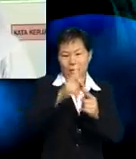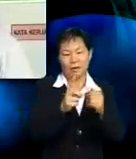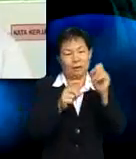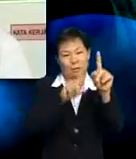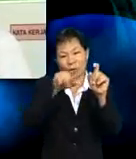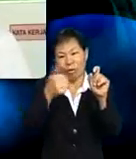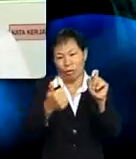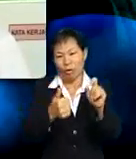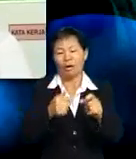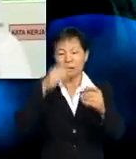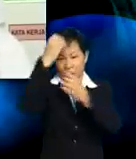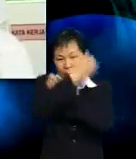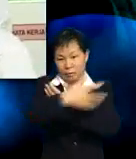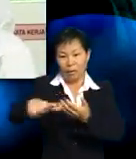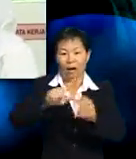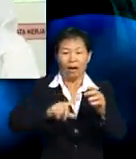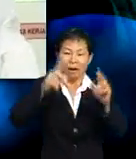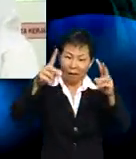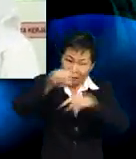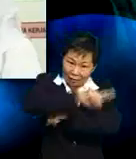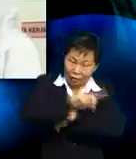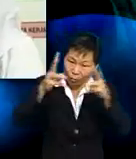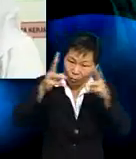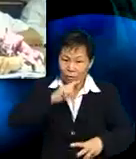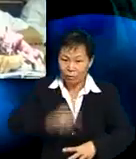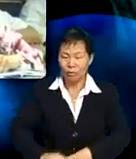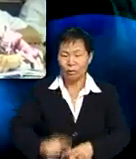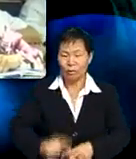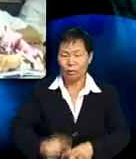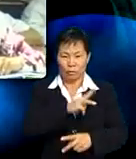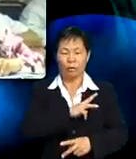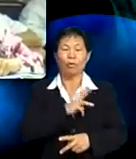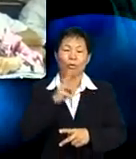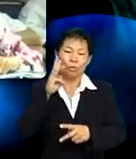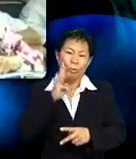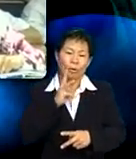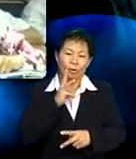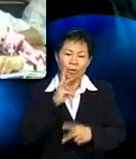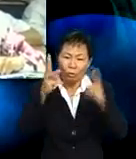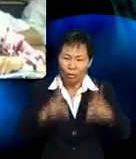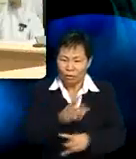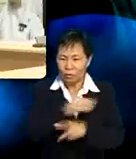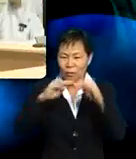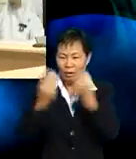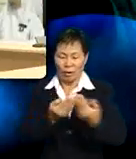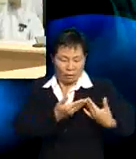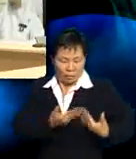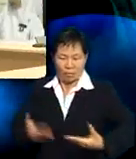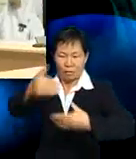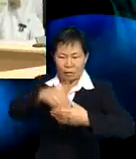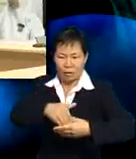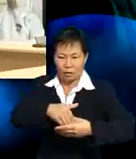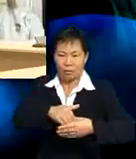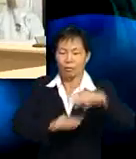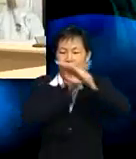diisytiharkan sebagai Hari Warga Tua. Di samping itu, Kementerian Pembangunan Wanita, Keluarga dan Masyarakat turut mempunyai obligasinya dalam